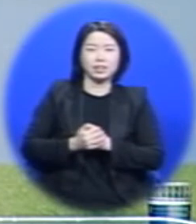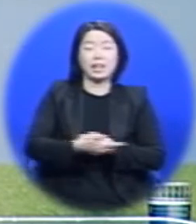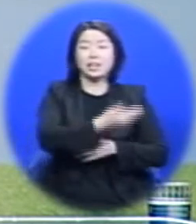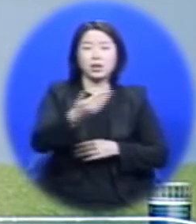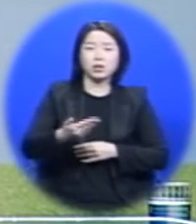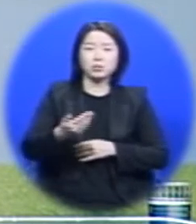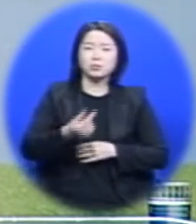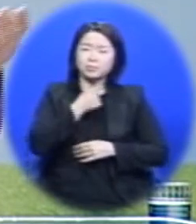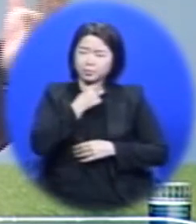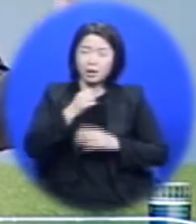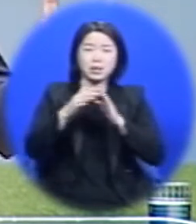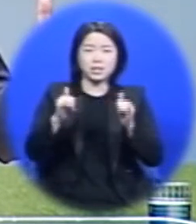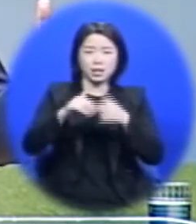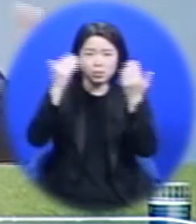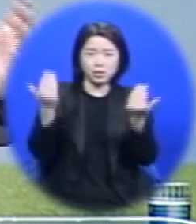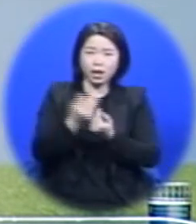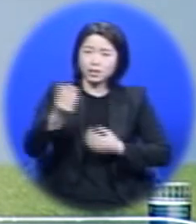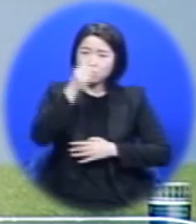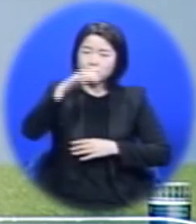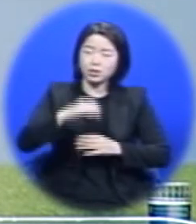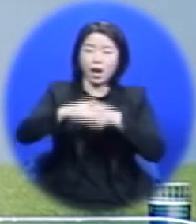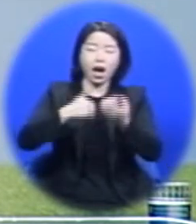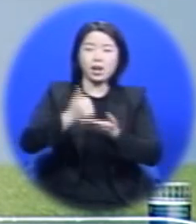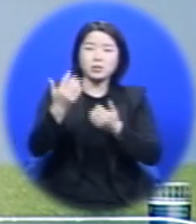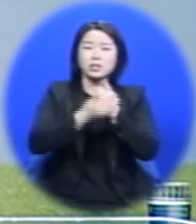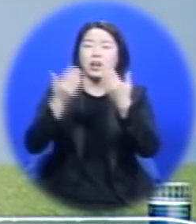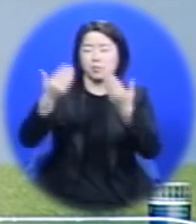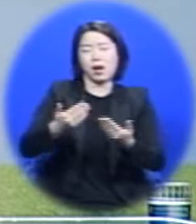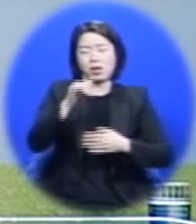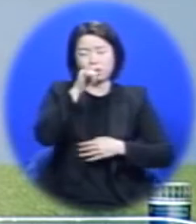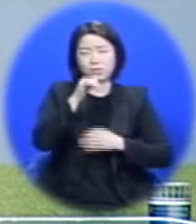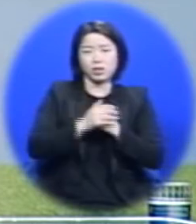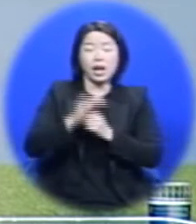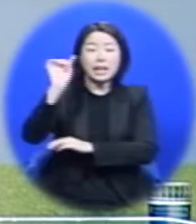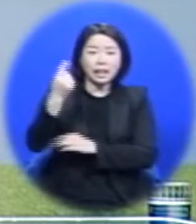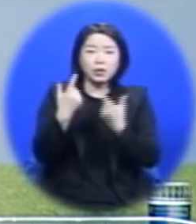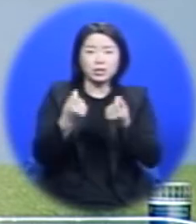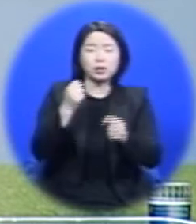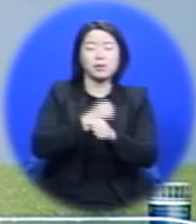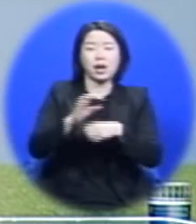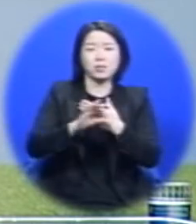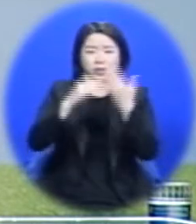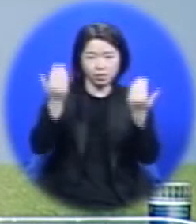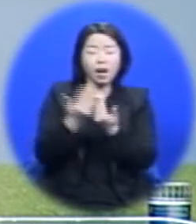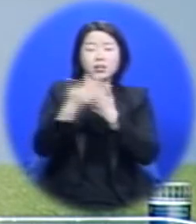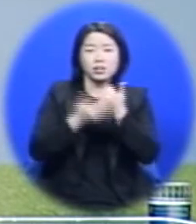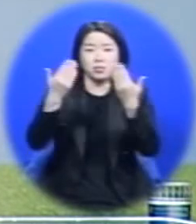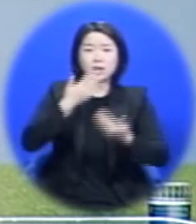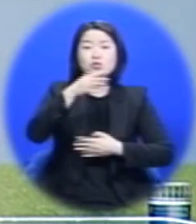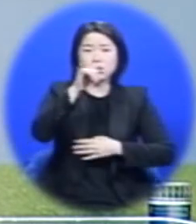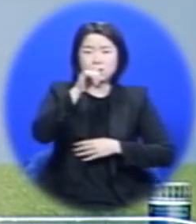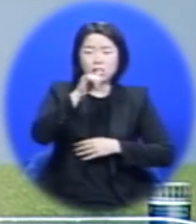여러분, 갈급한 사람은요 다 성소에서 하나님의 은혜를 받습니다. 다윗처럼 하면 다 은혜 받아요. 정말